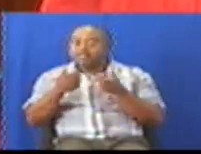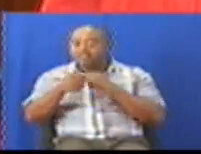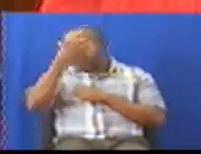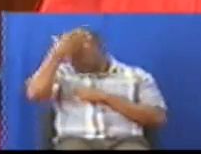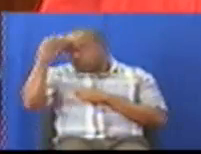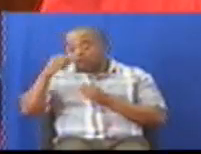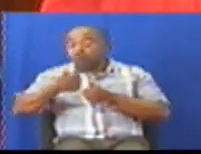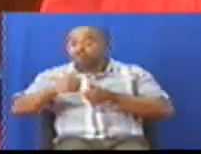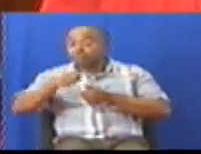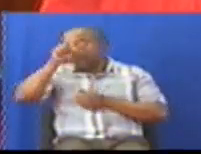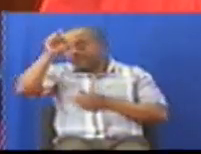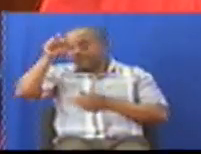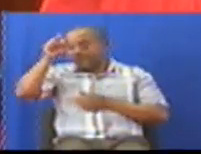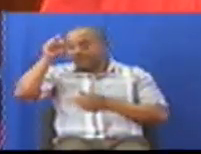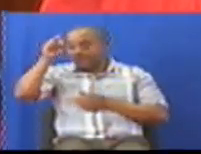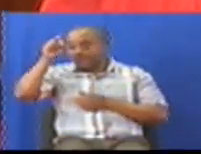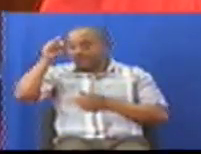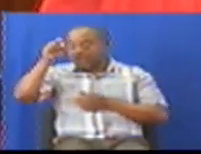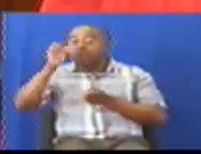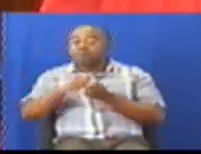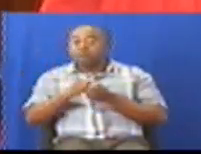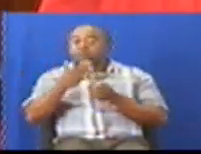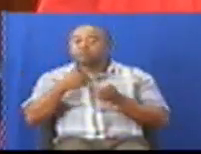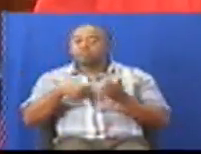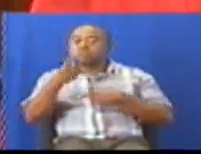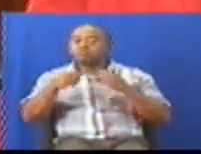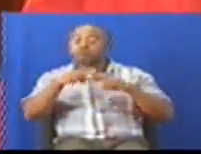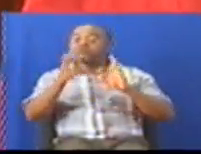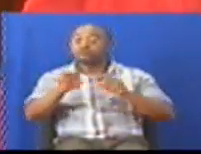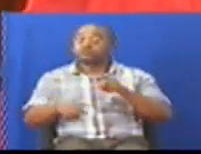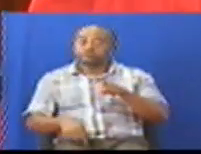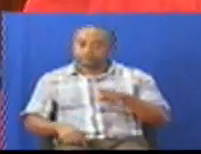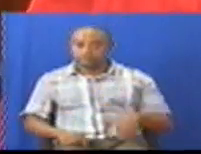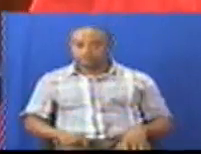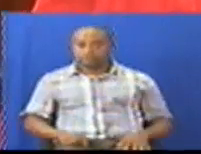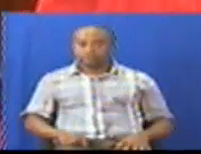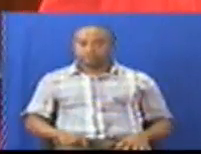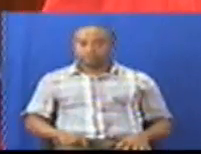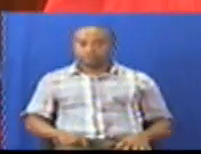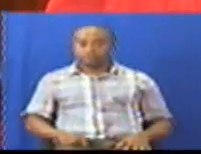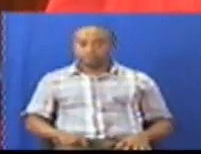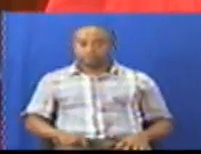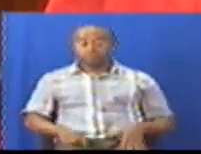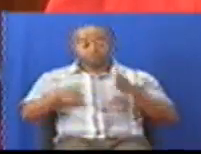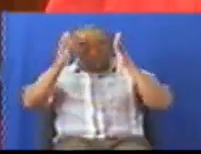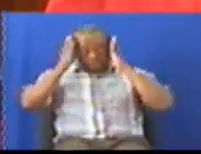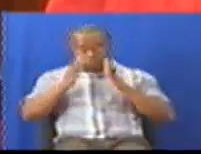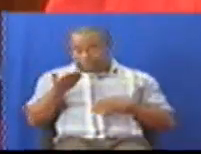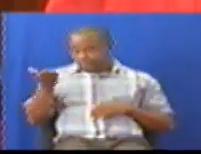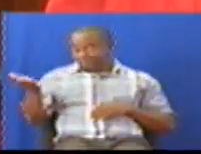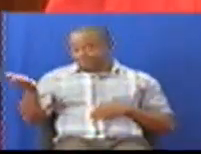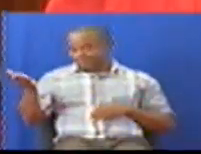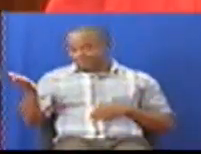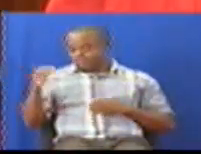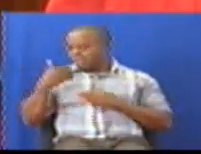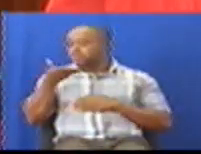Njombe DC, muweze kufanya mambo yaweze kukaa vizuri. Mheshimiwa Naibu Spika,